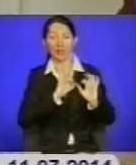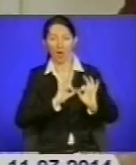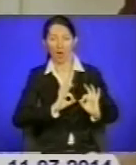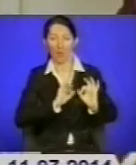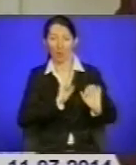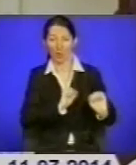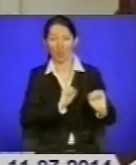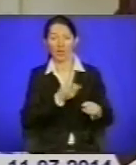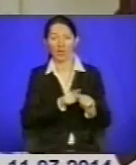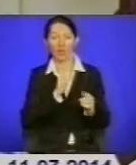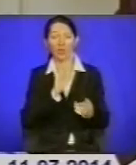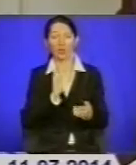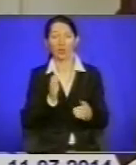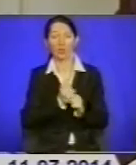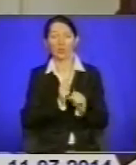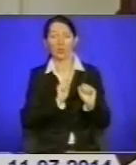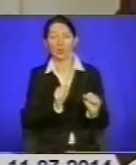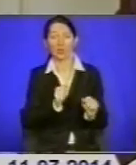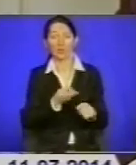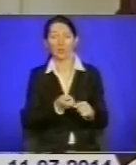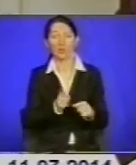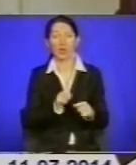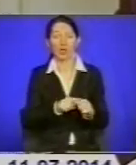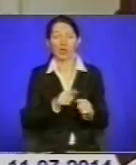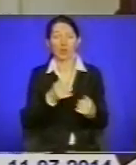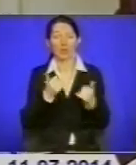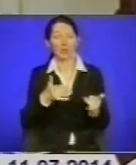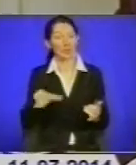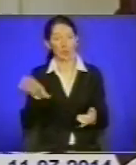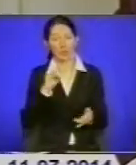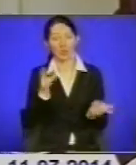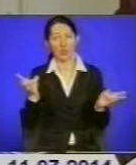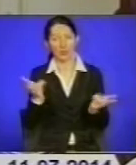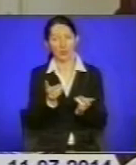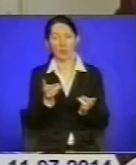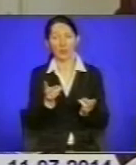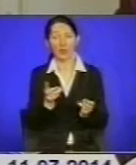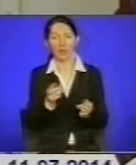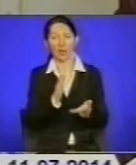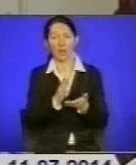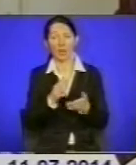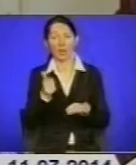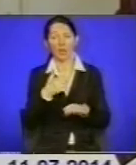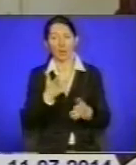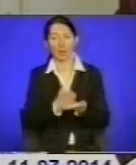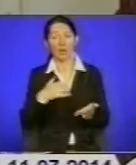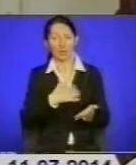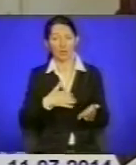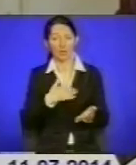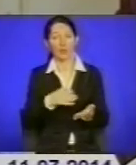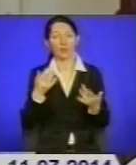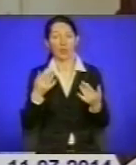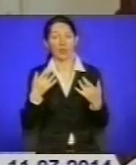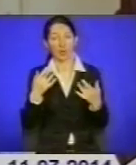символом боротьби за Україну Надія Савченко. Ви знаєте, що вона була захоплена в полон, взята в заручники.